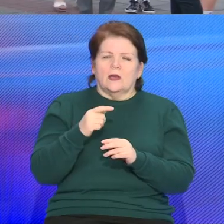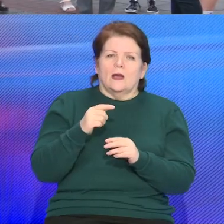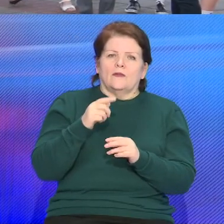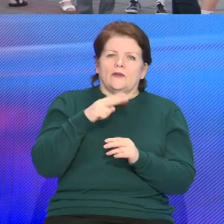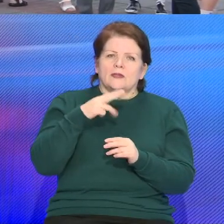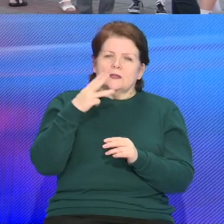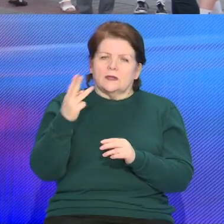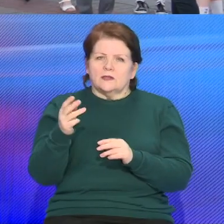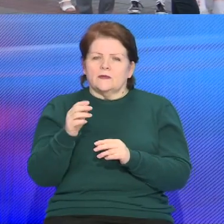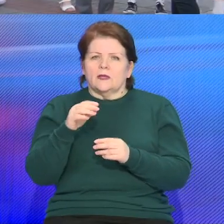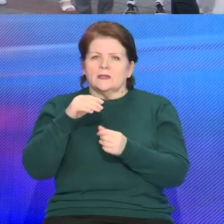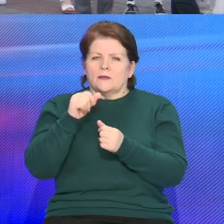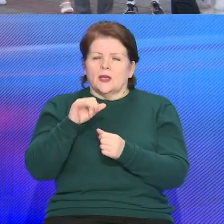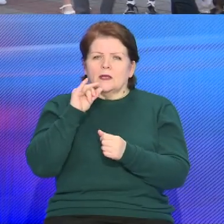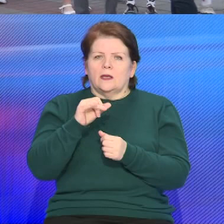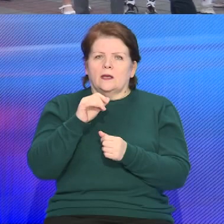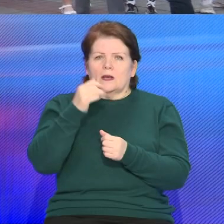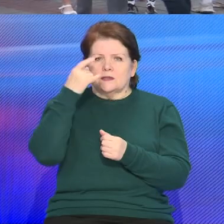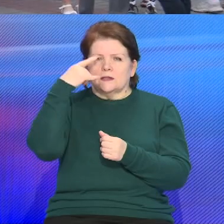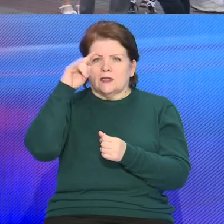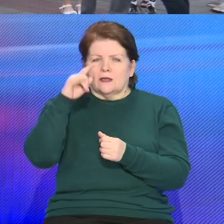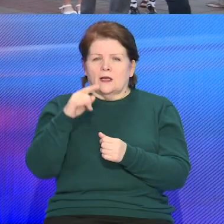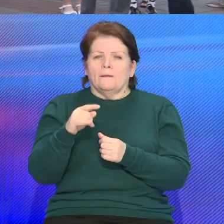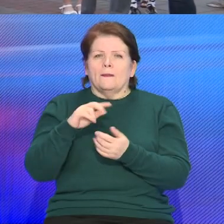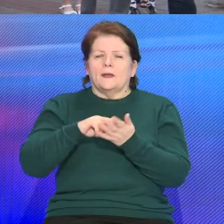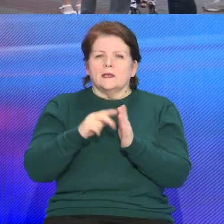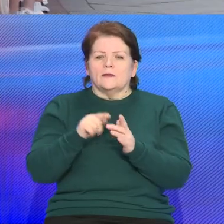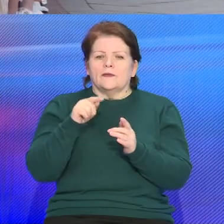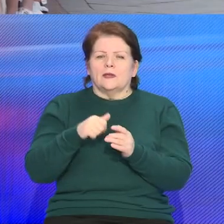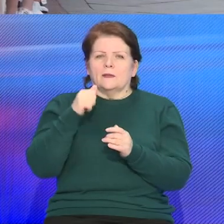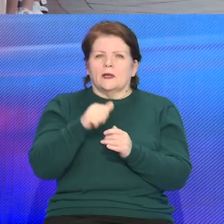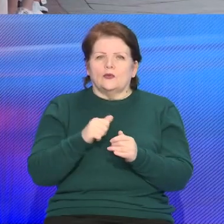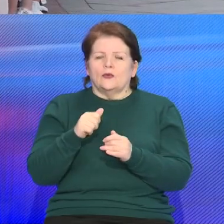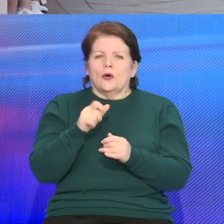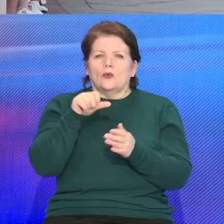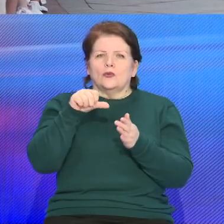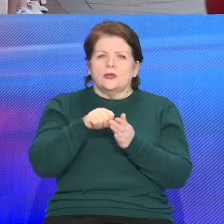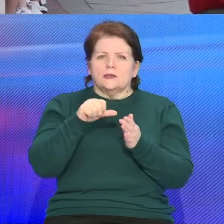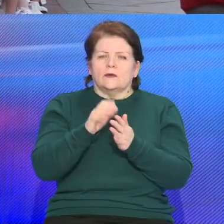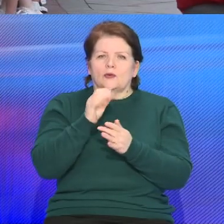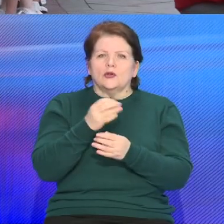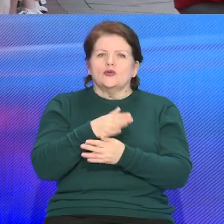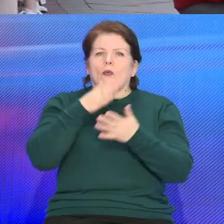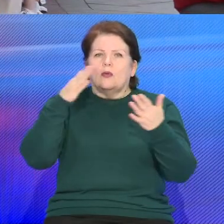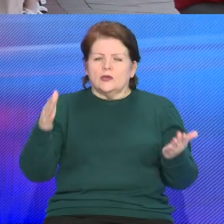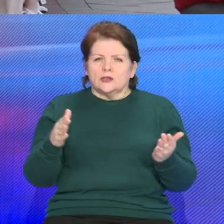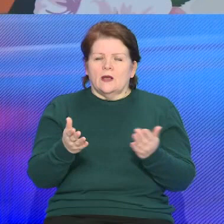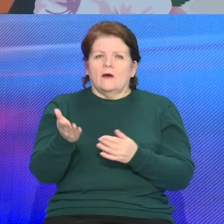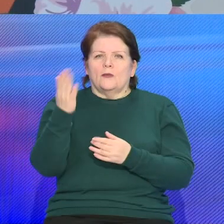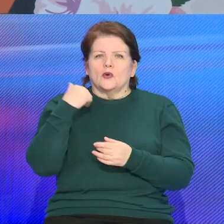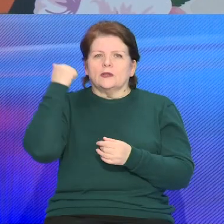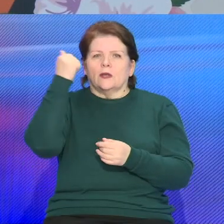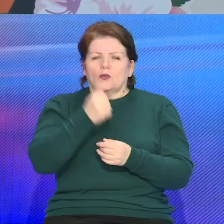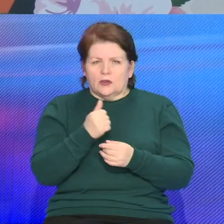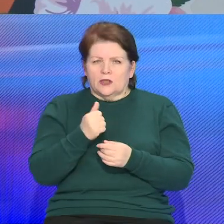з Арменіі і Кыргызстана. Плануецца, што сёлета геаграфія яшчэ пашырыцца. Нагадаем, у папярэднія гады цягнік